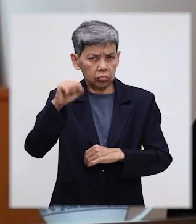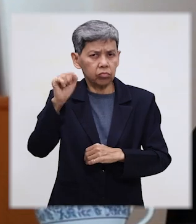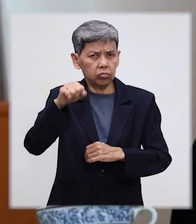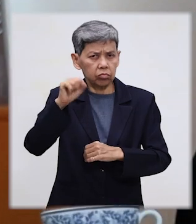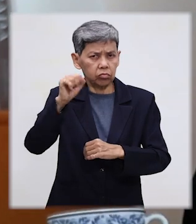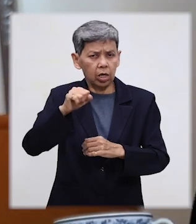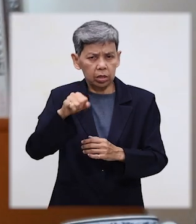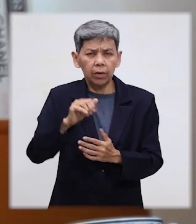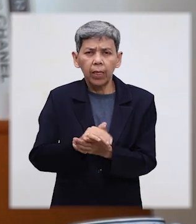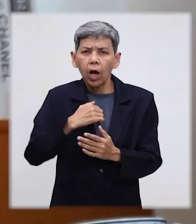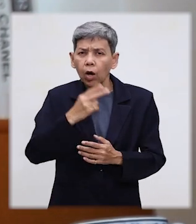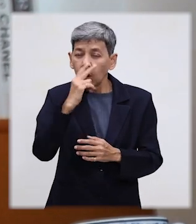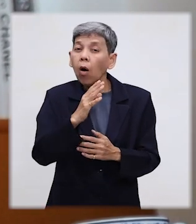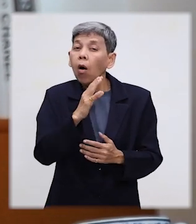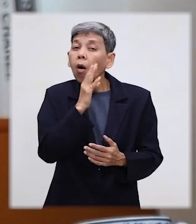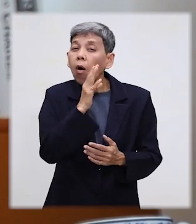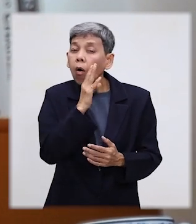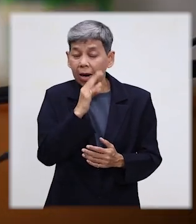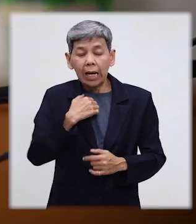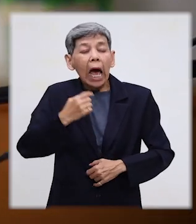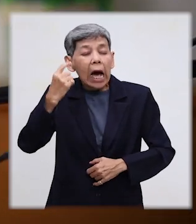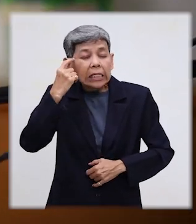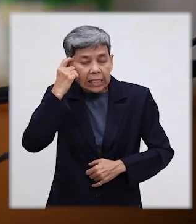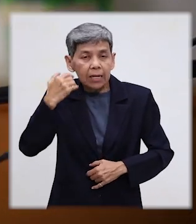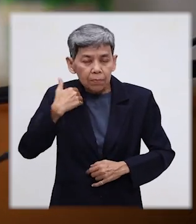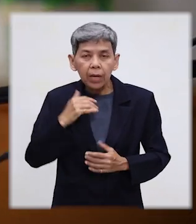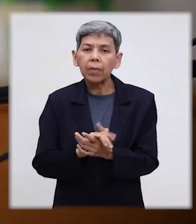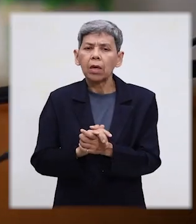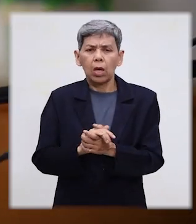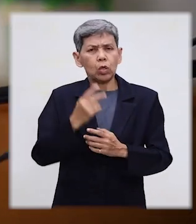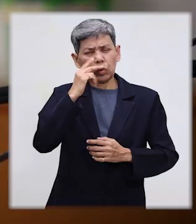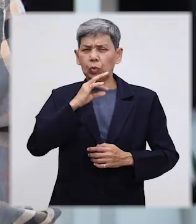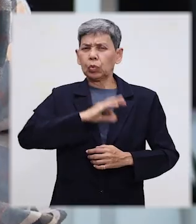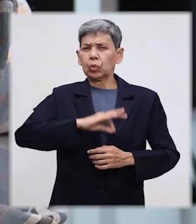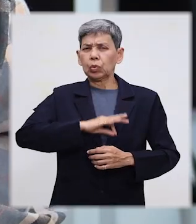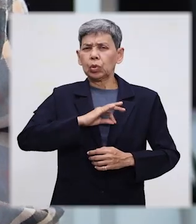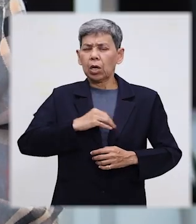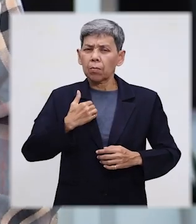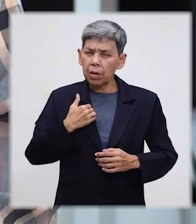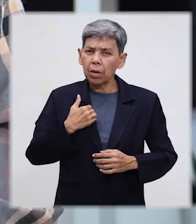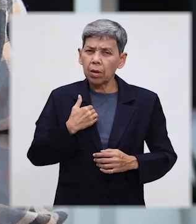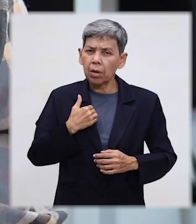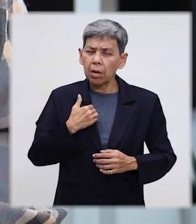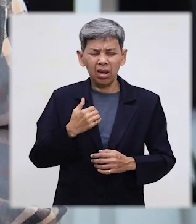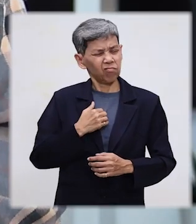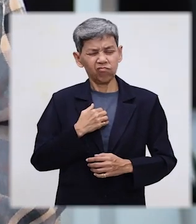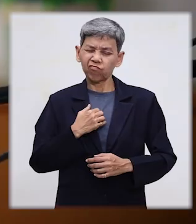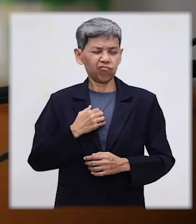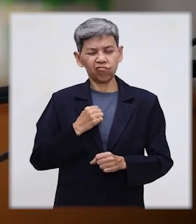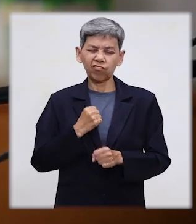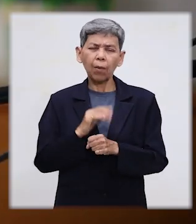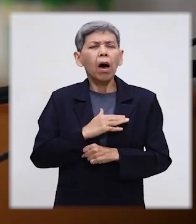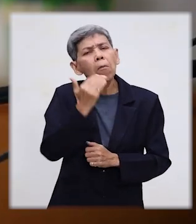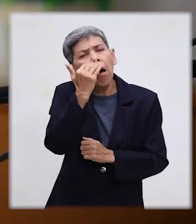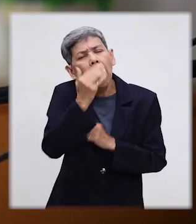แต่เชื่อไหมครับมันถึงบางจุดเนี่ยก็รู้สึกว่าก็ไม่อยากทำ เพราะอะไรอะคะ เพราะรู้สึกว่าถ้